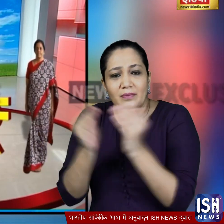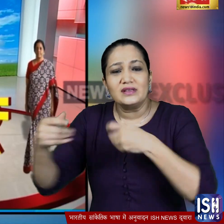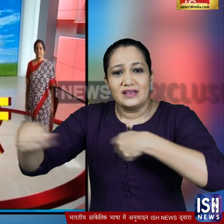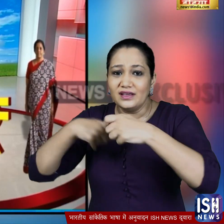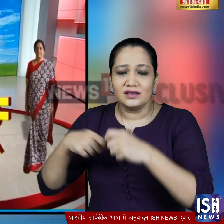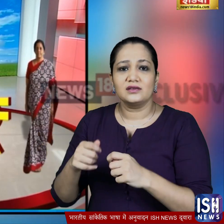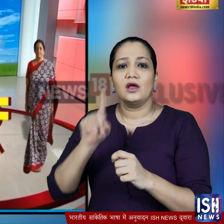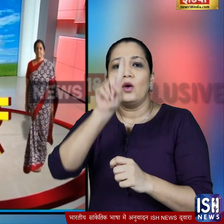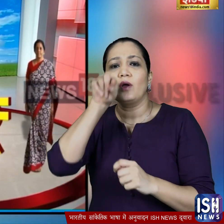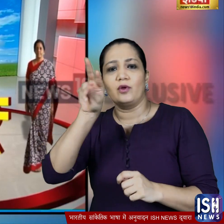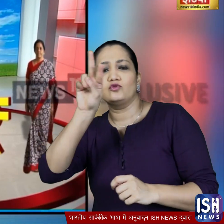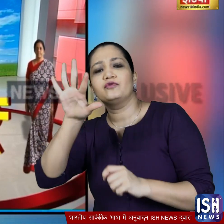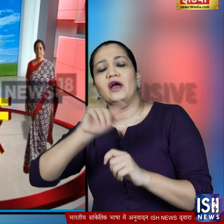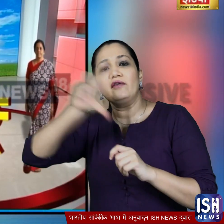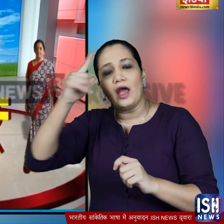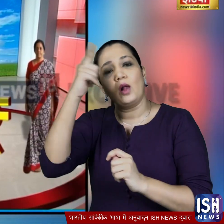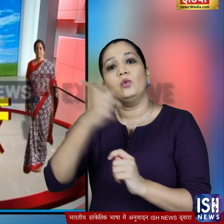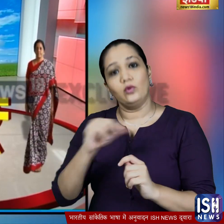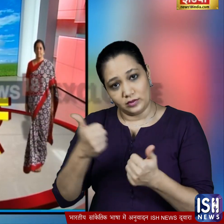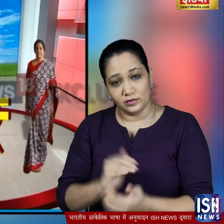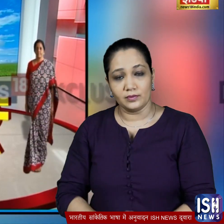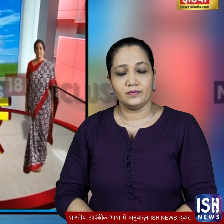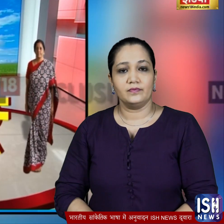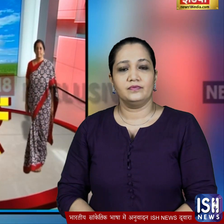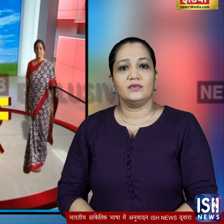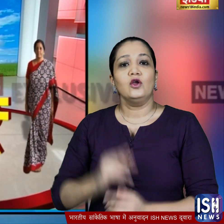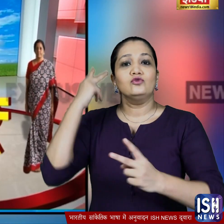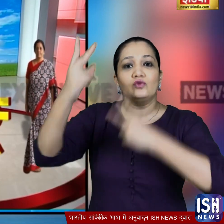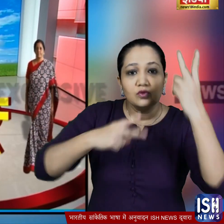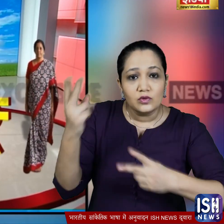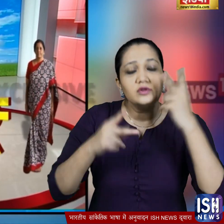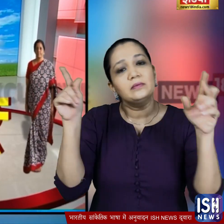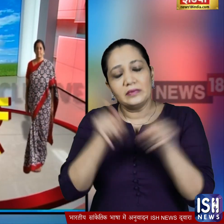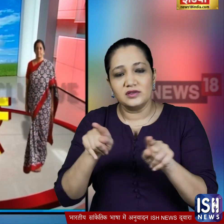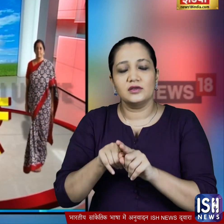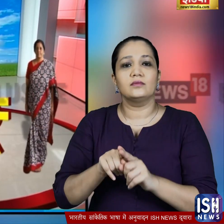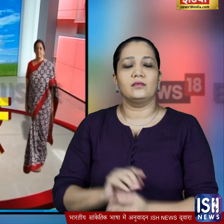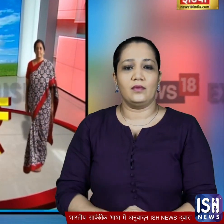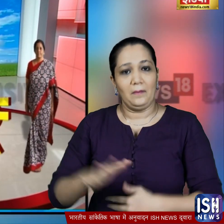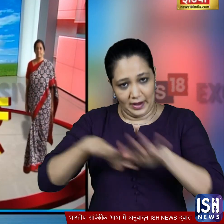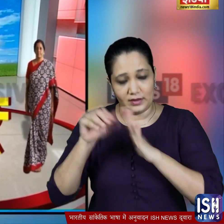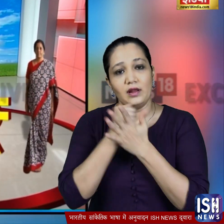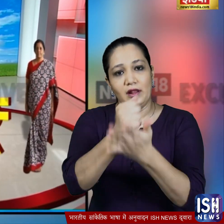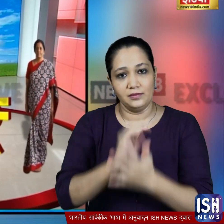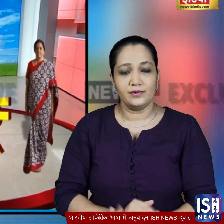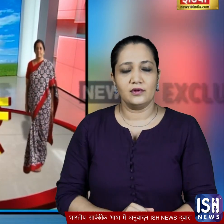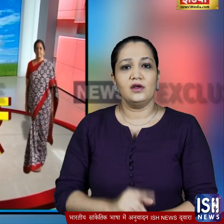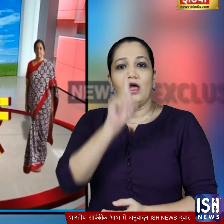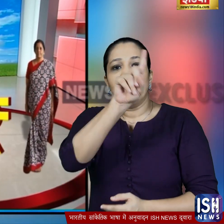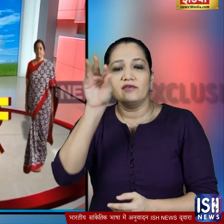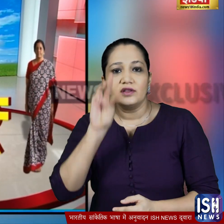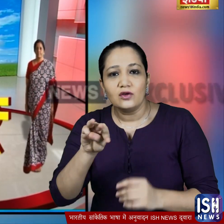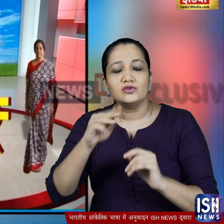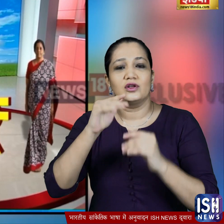कारोबारी 1.25 लाख रुपए तक का लोन ले सकते हैं। वहीं टूरिज्म सेक्टर के लिए भी सरकार ने मदद का हाथ बढ़ाया, जिसके तहत